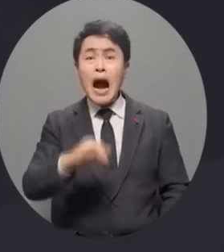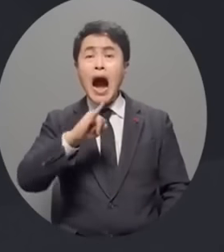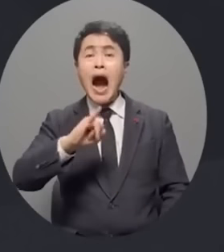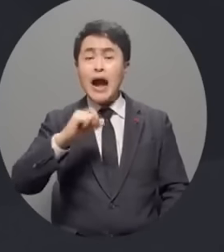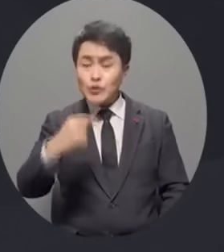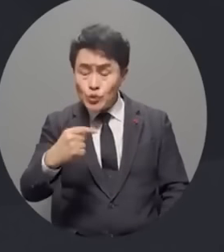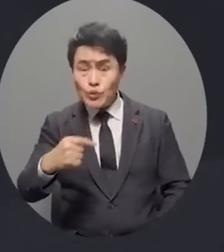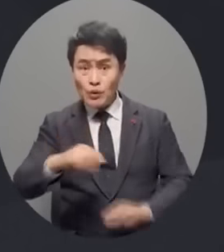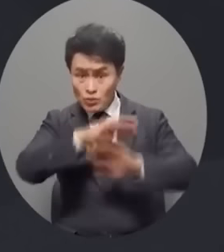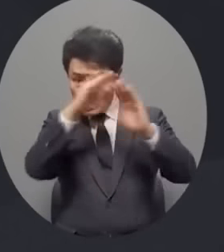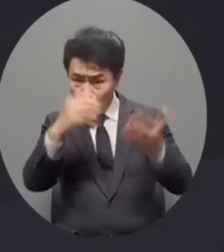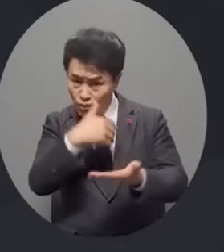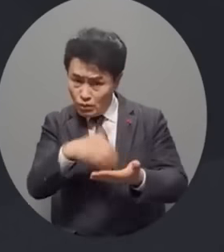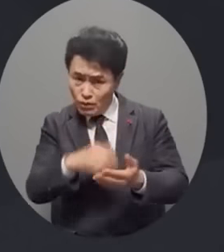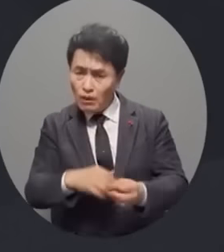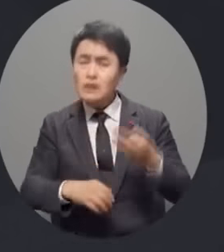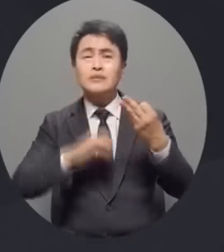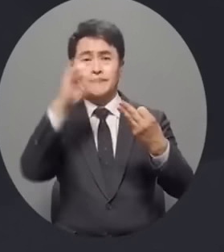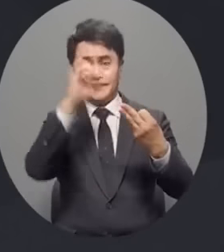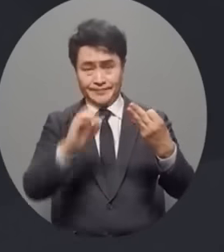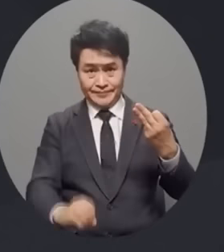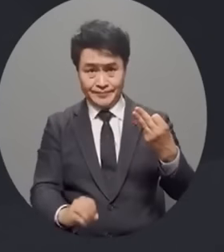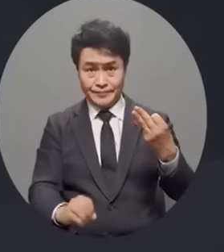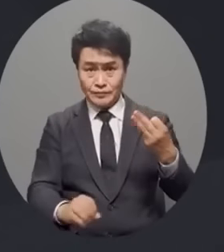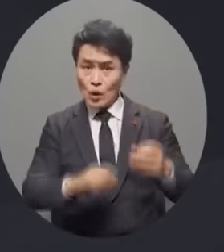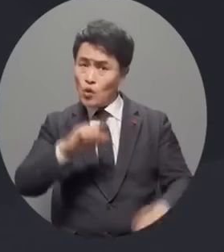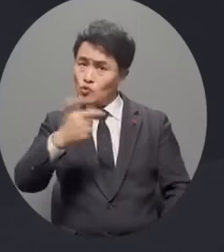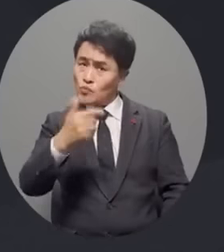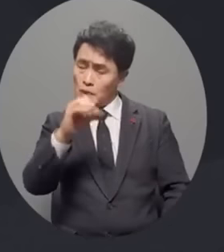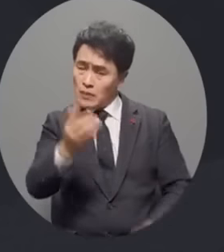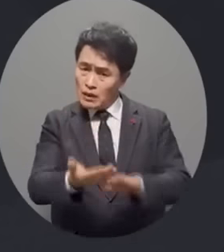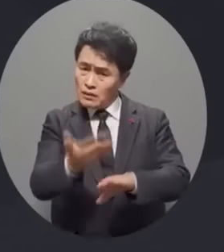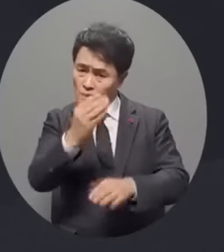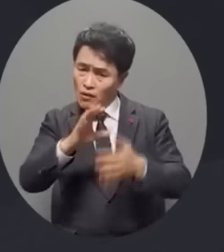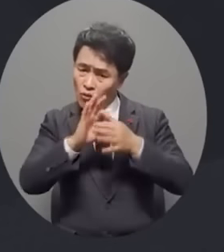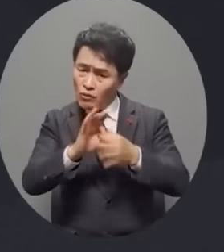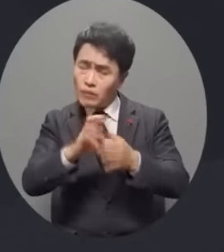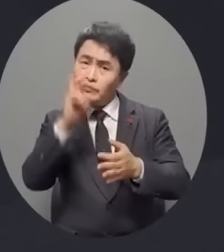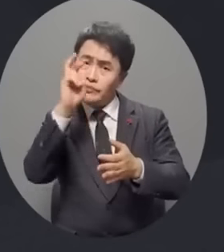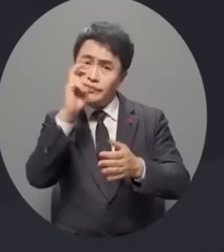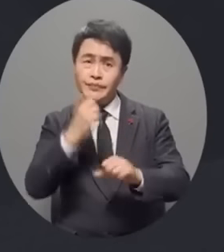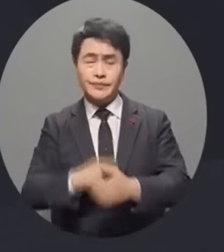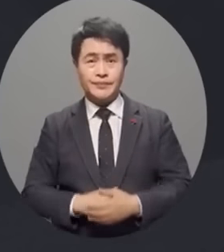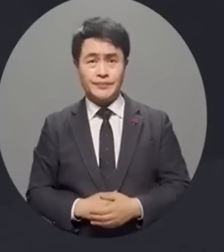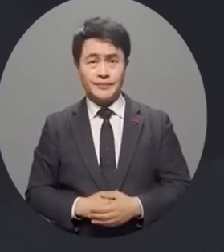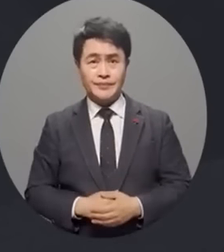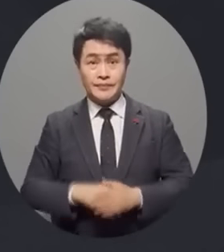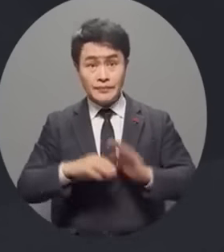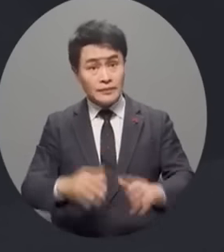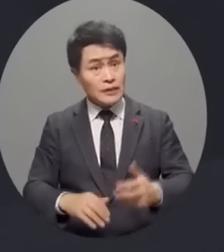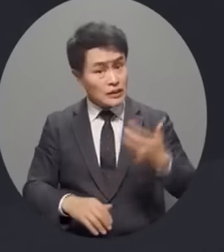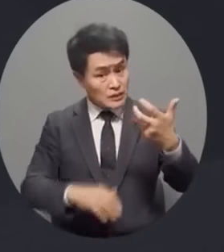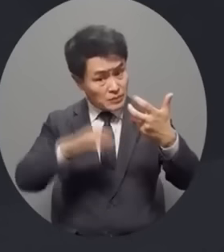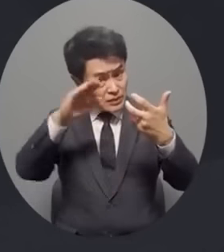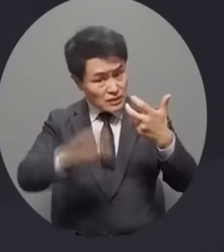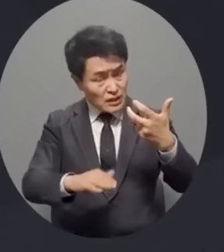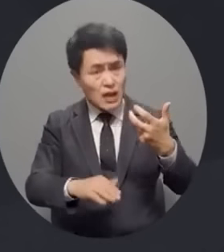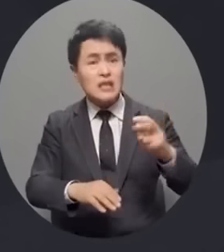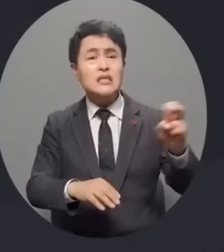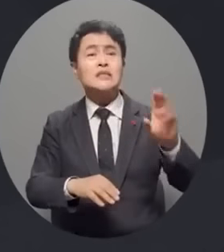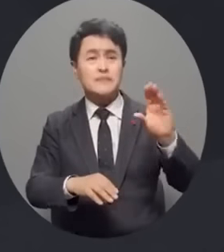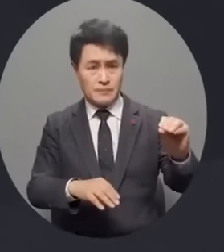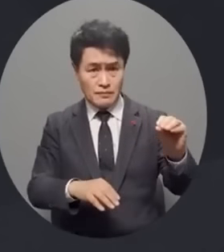고려하면 전체 인구의 약 13%, 600만 명 이상이 해당하는 걸로 추정됩니다. 70 이하는 약 20만